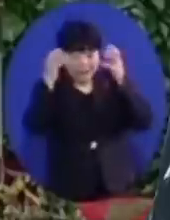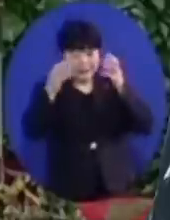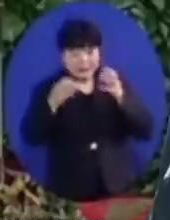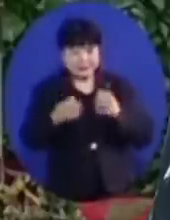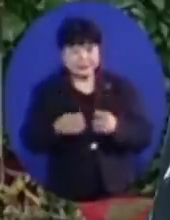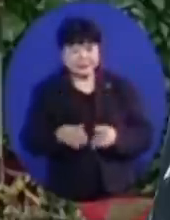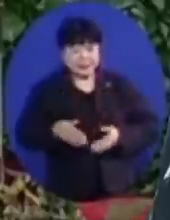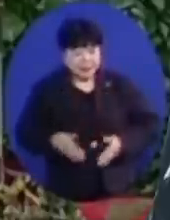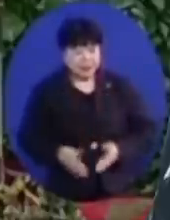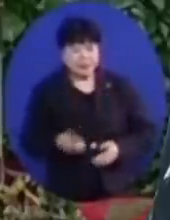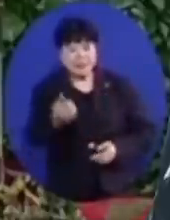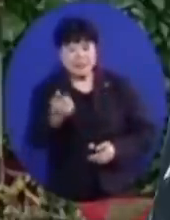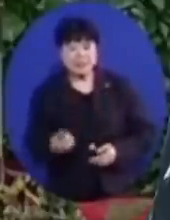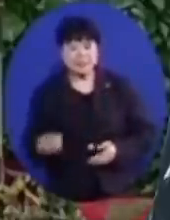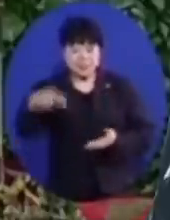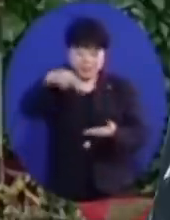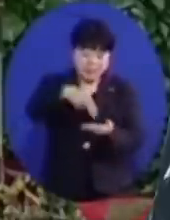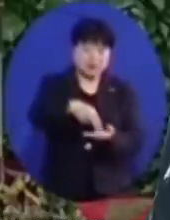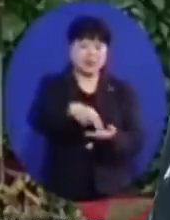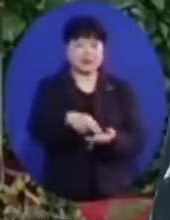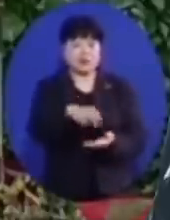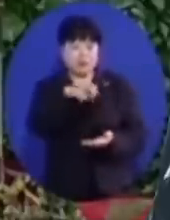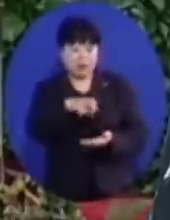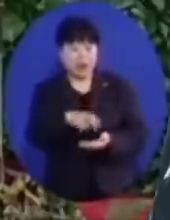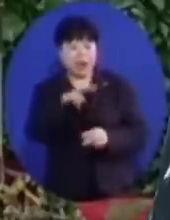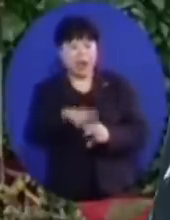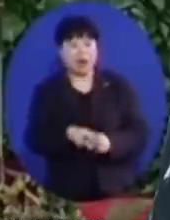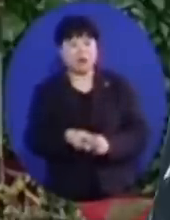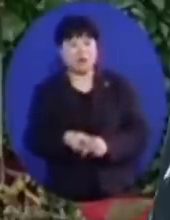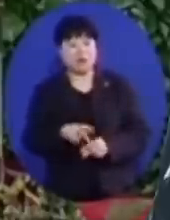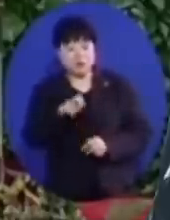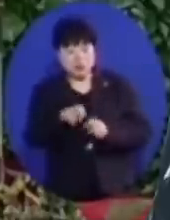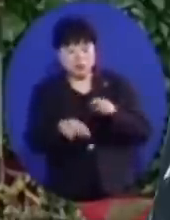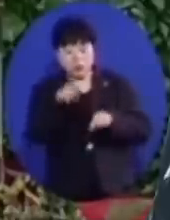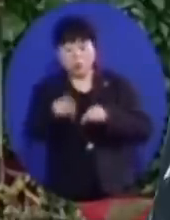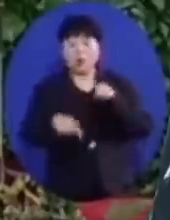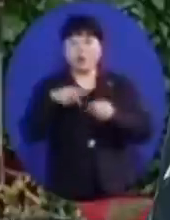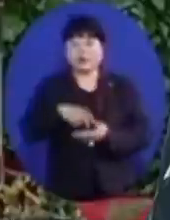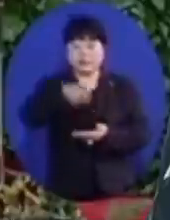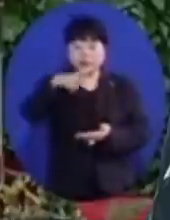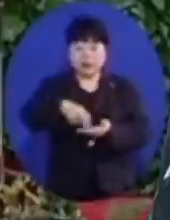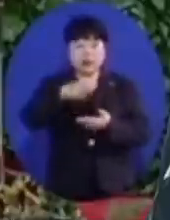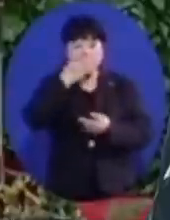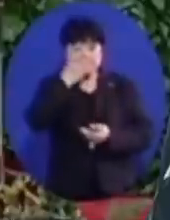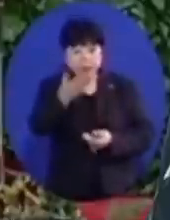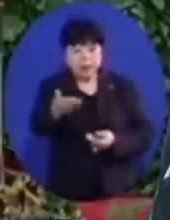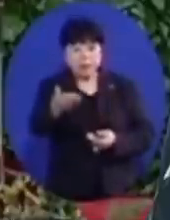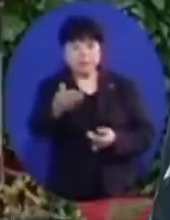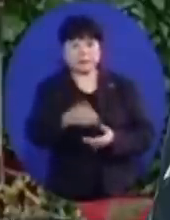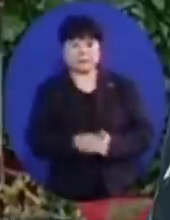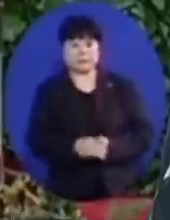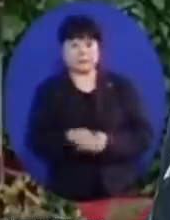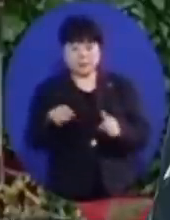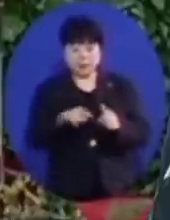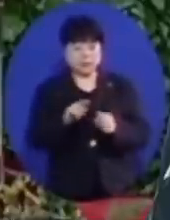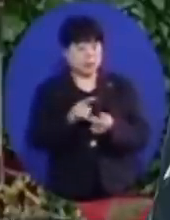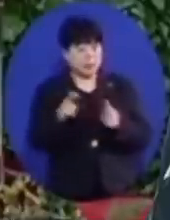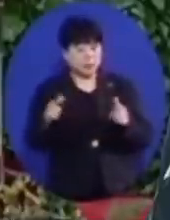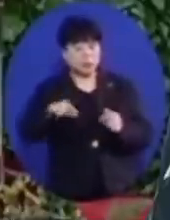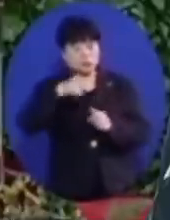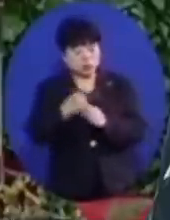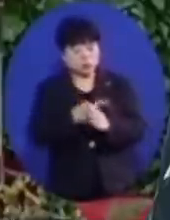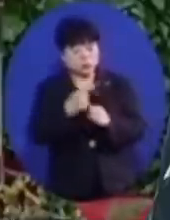태어날 때 이미 일어나고 안고 기고 있습니다 그 사람 속에 가르친다고 되는 것이